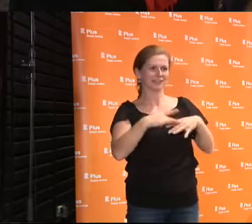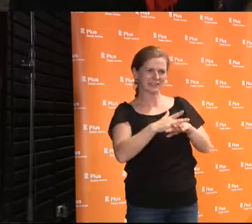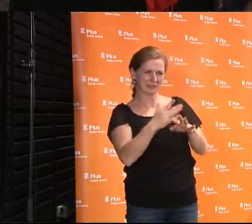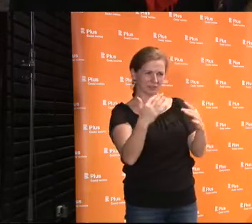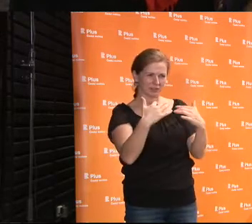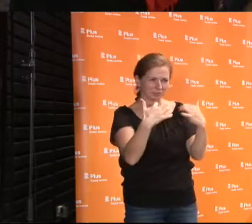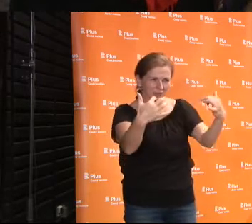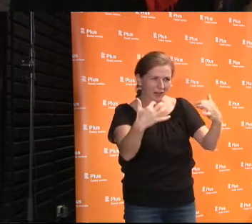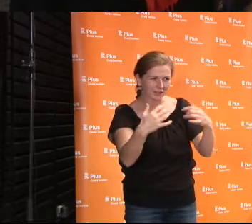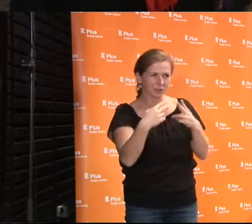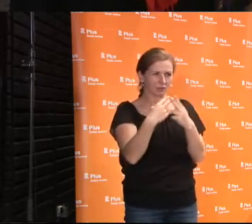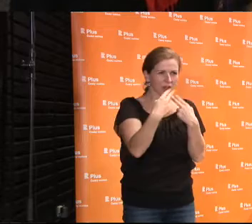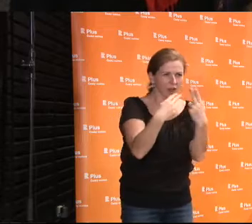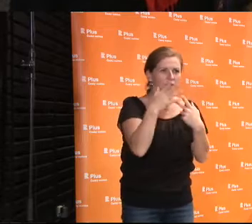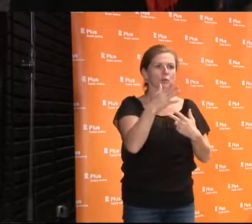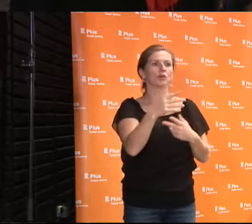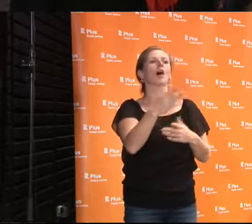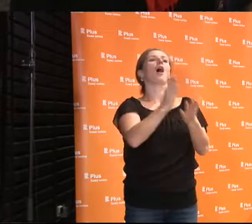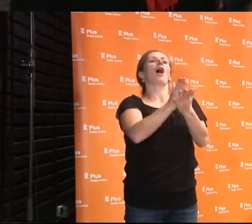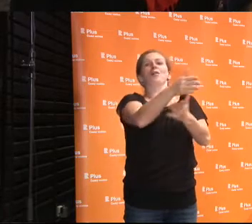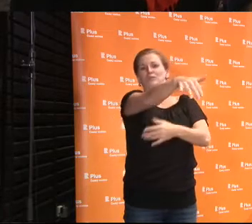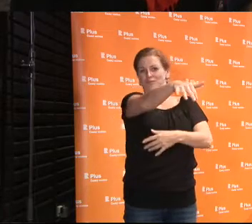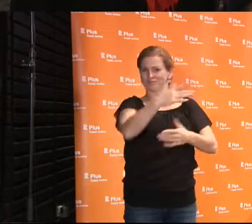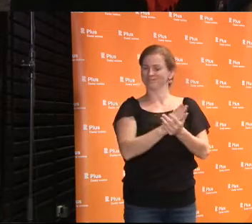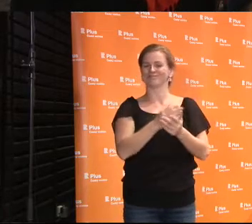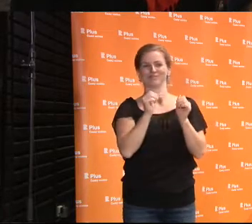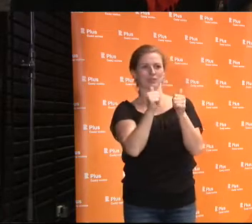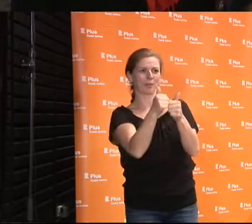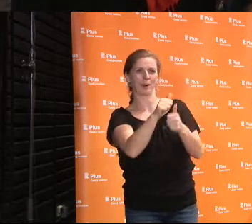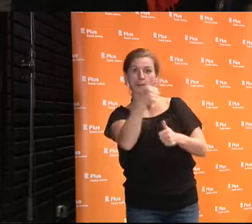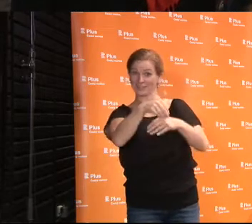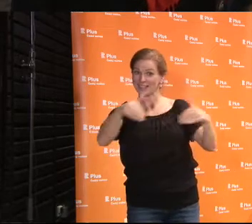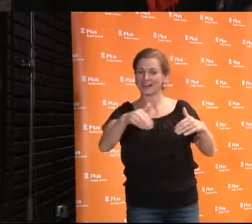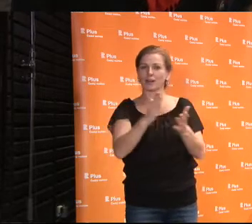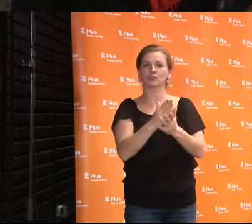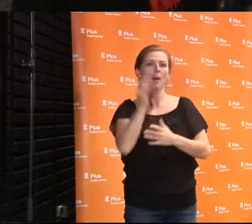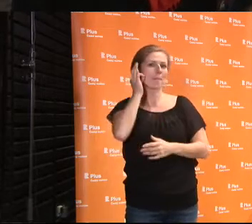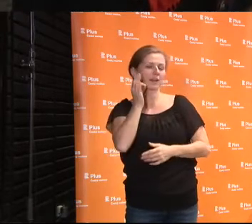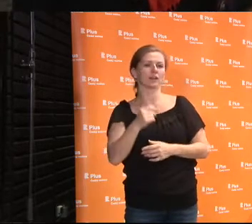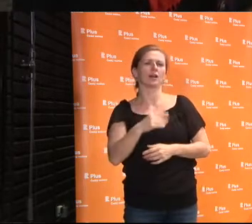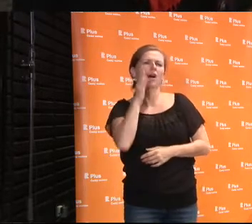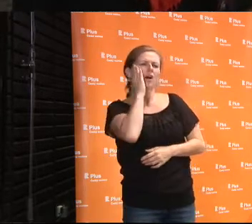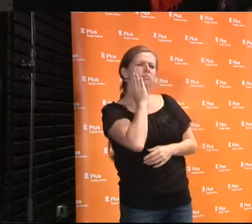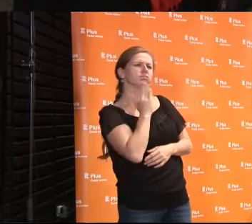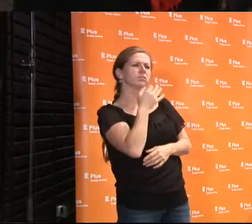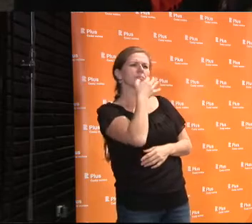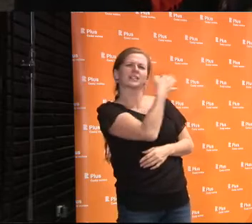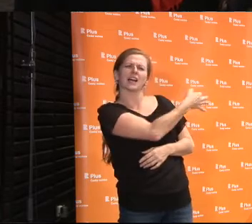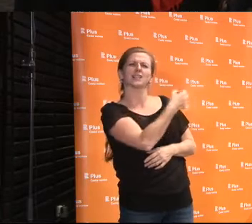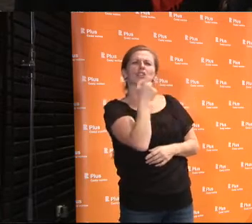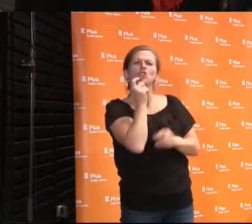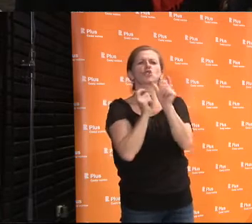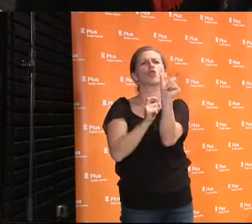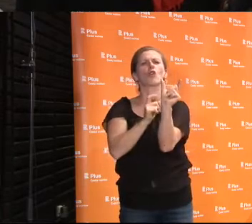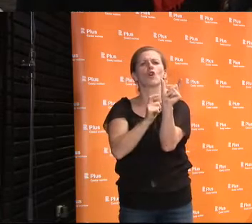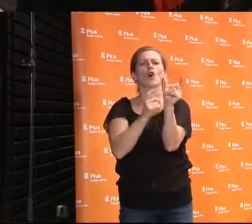i publikum veřejné debaty Plusu. A já jsem věděl, že to přijde hned v první řadě. Hezký dobrý večer. Prosím vás, definujte mi to slovo